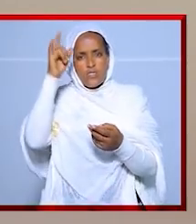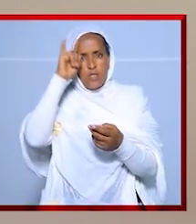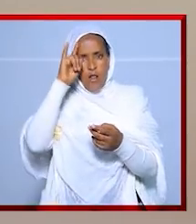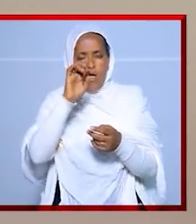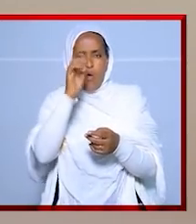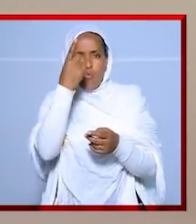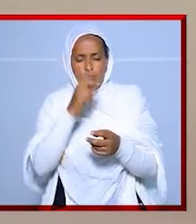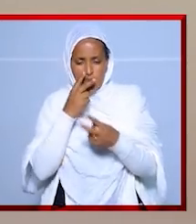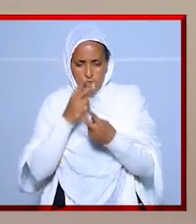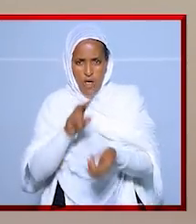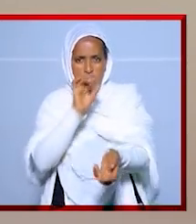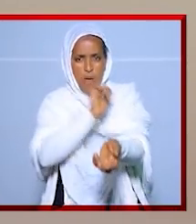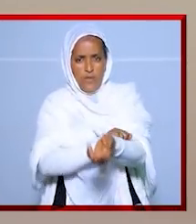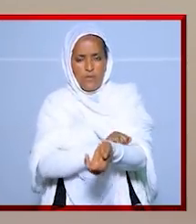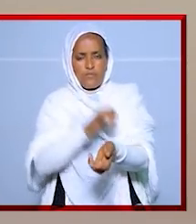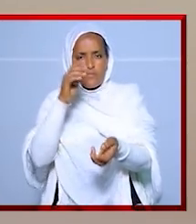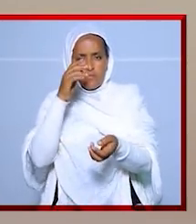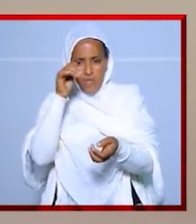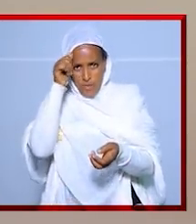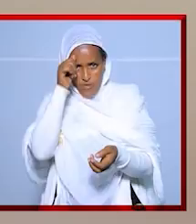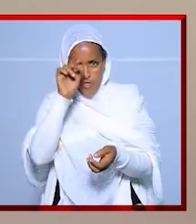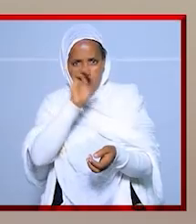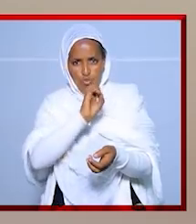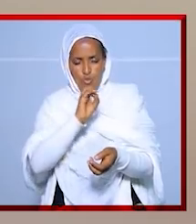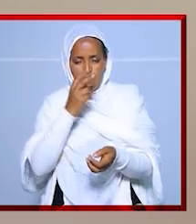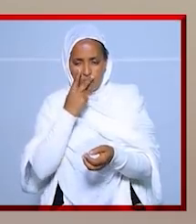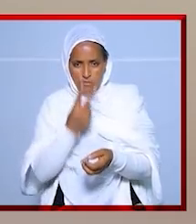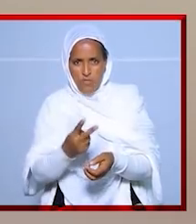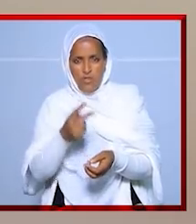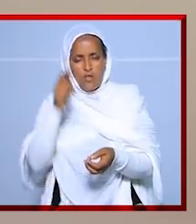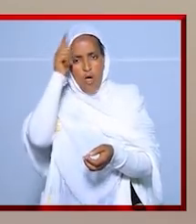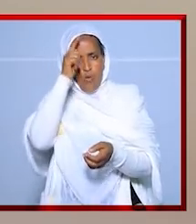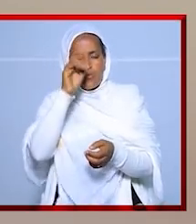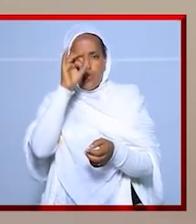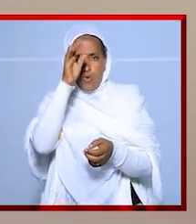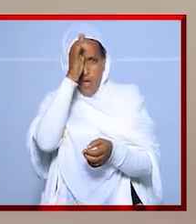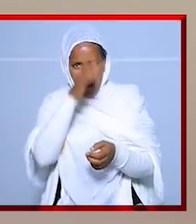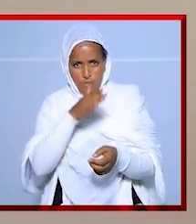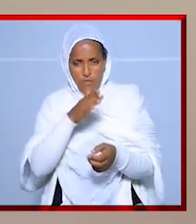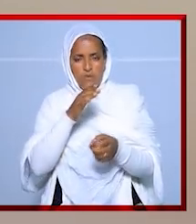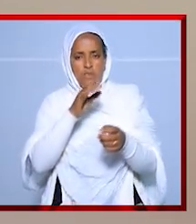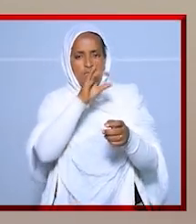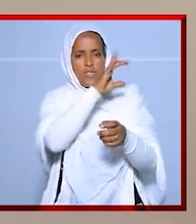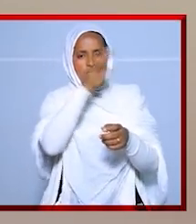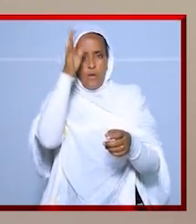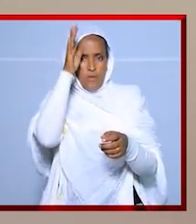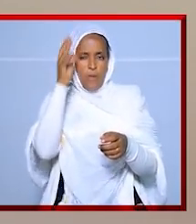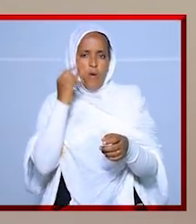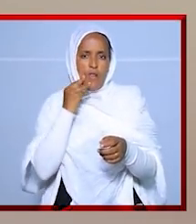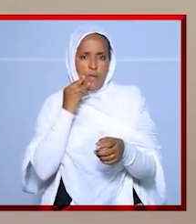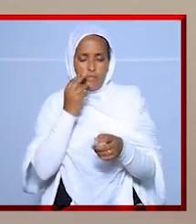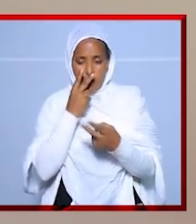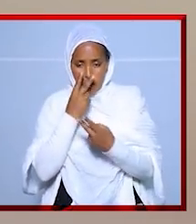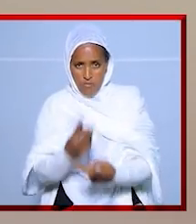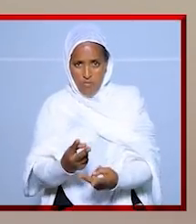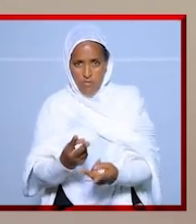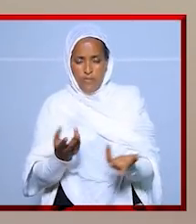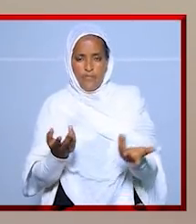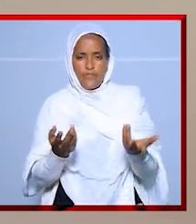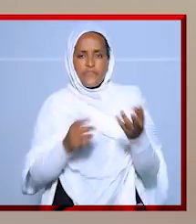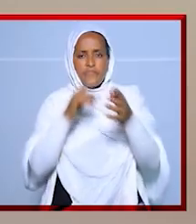ያዕቆብን ታሪክ ስናይ፣ የእነ አብርሃ ወአጽብሃን ስናይ፣ የእነ አምደ ጽዮንን ስናይ፣ እንዲሁም የእነ ናኩቶ ለአብን የእነ ይምርሃነ ክርስቶስን የእነ ገብረ ማርያምን ታሪክ